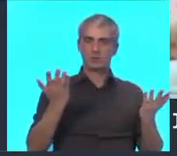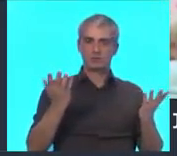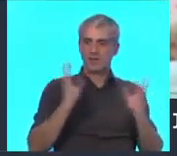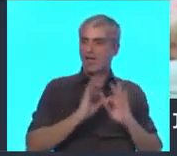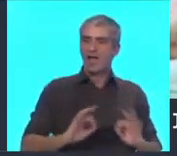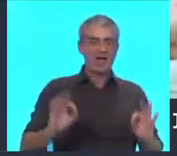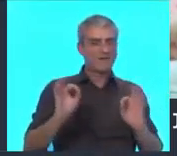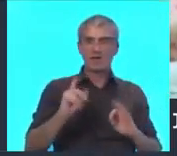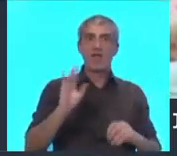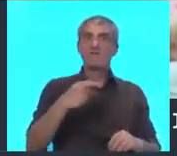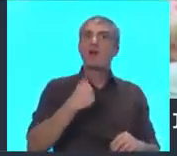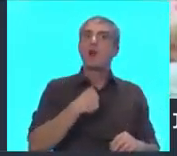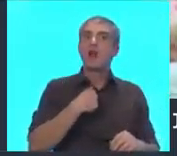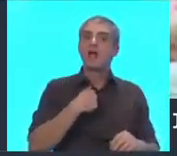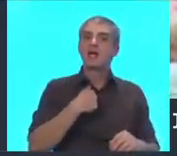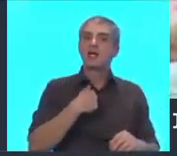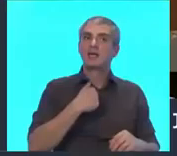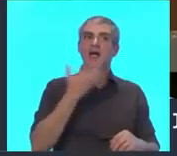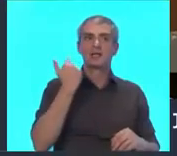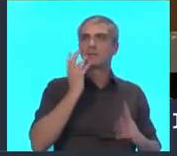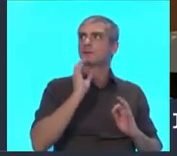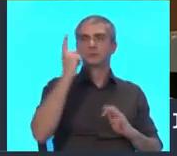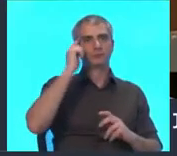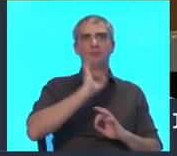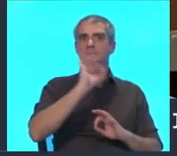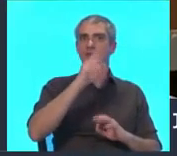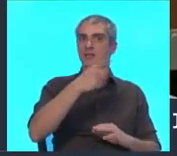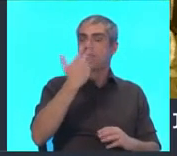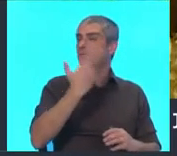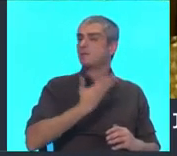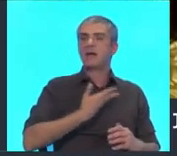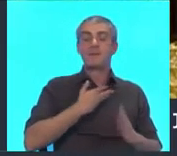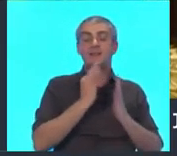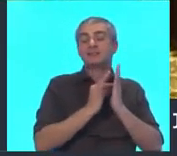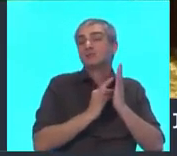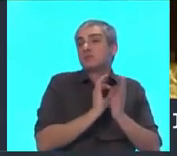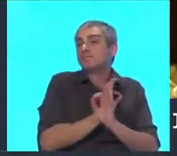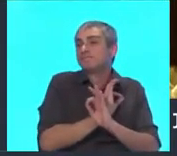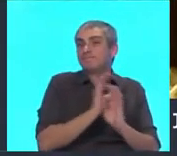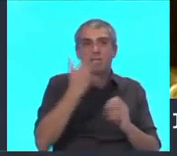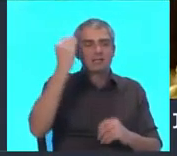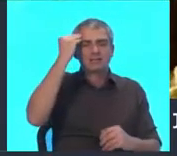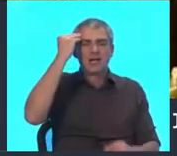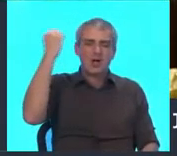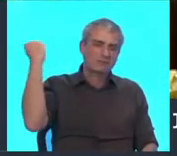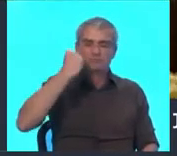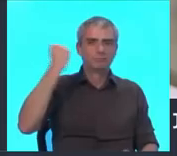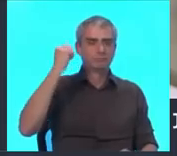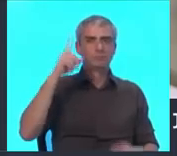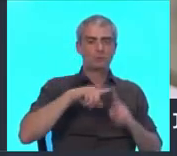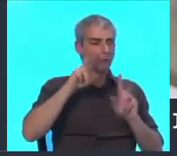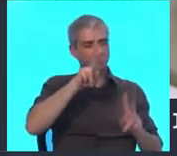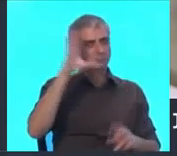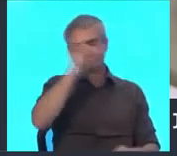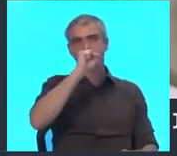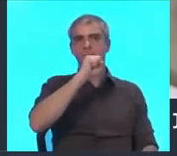לא... גם לי הייתה ממש מבריקה. היא הייתה מקבלת ציונים מדהימים, היה לה זיכרון פוטוצילומי, אז זה היה קשה